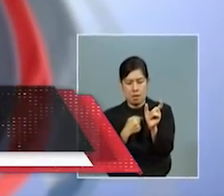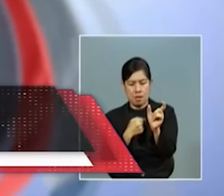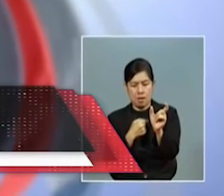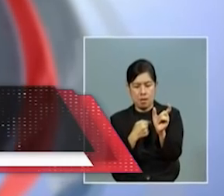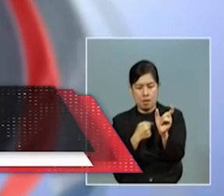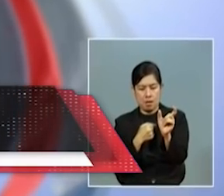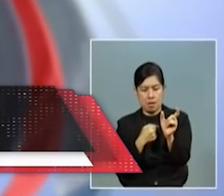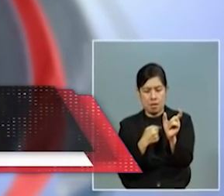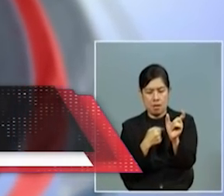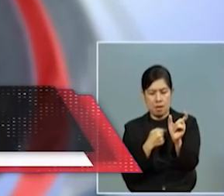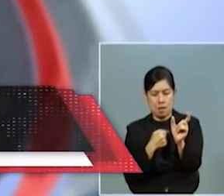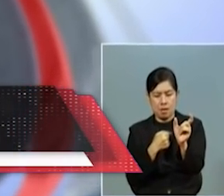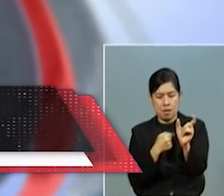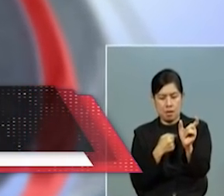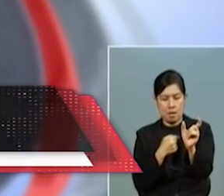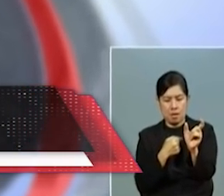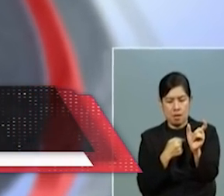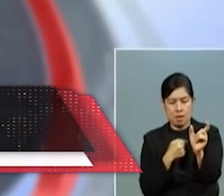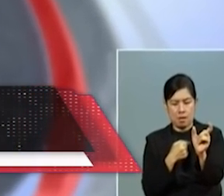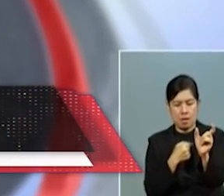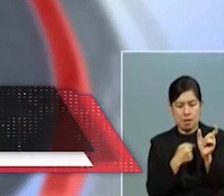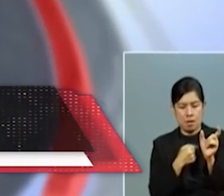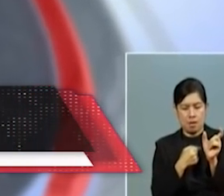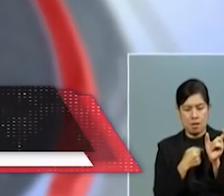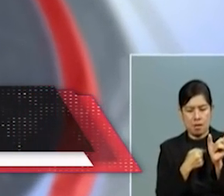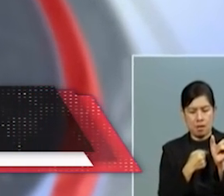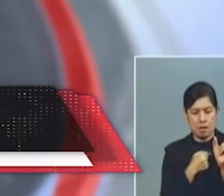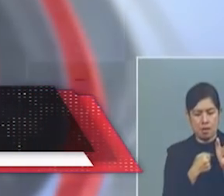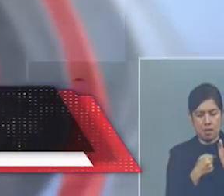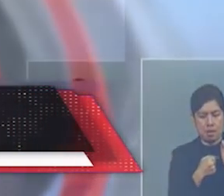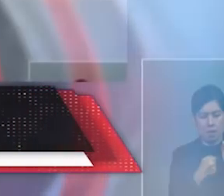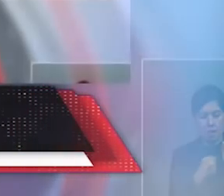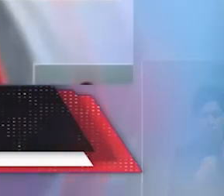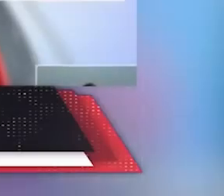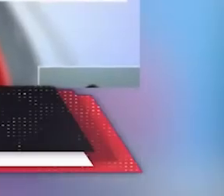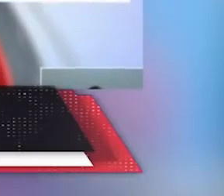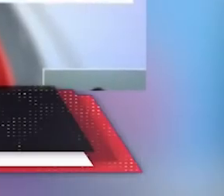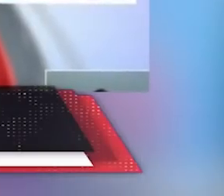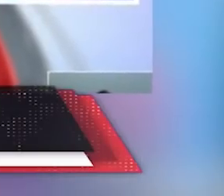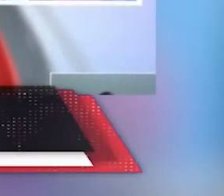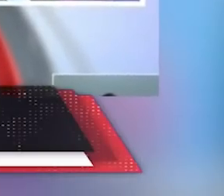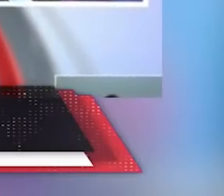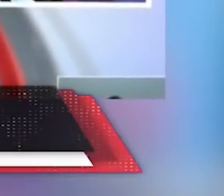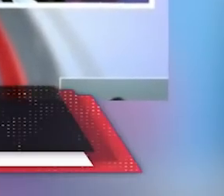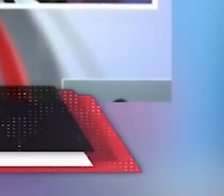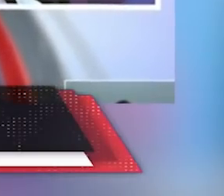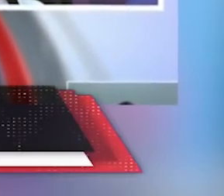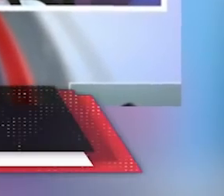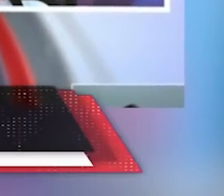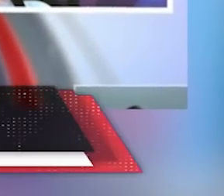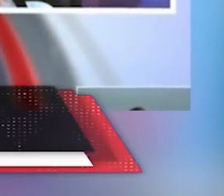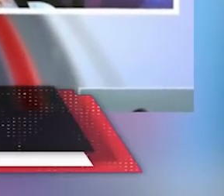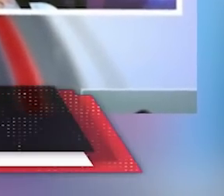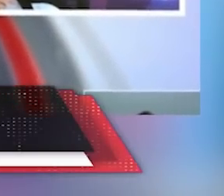ไม่กี่ชั่วโมงก็เต็มเป็นที่เรียบร้อยแล้วนั้นซึ่งหนุ่มกรรชัยเผยขั้นตอนการลงทะเบียนคนละครึ่งพร้อมเผยว่าตัวเองลง